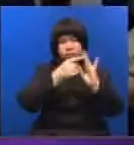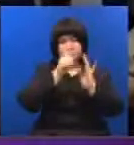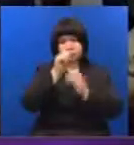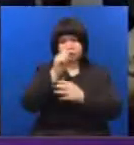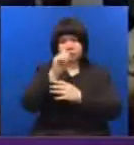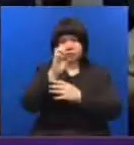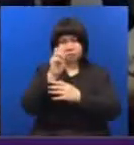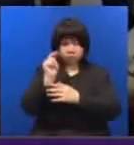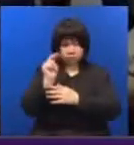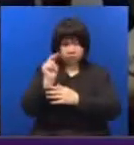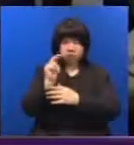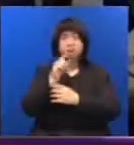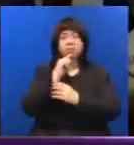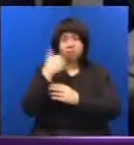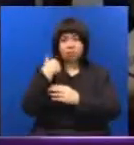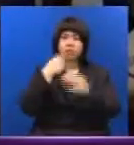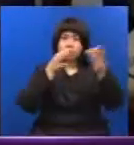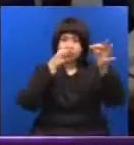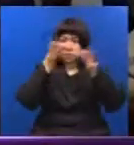ส. เชีรายท.